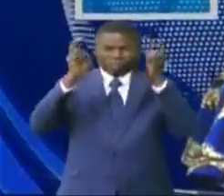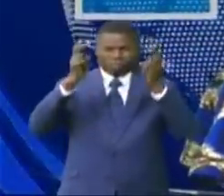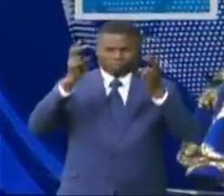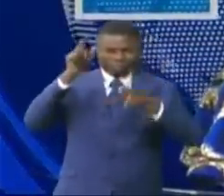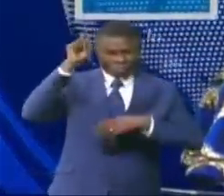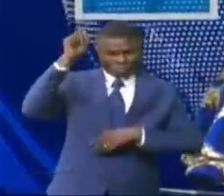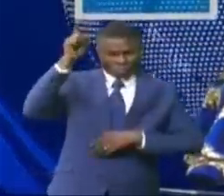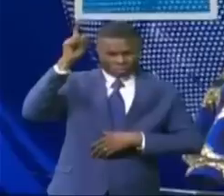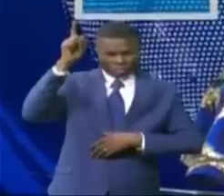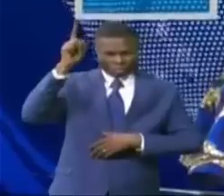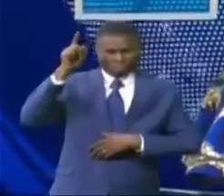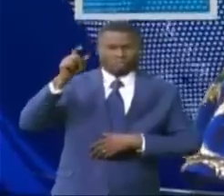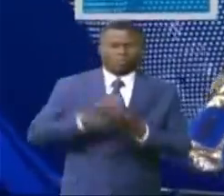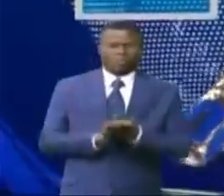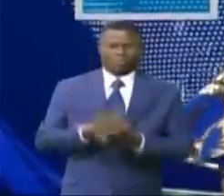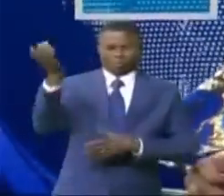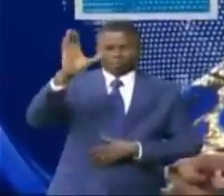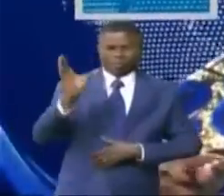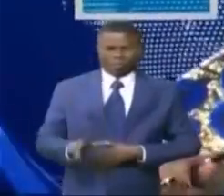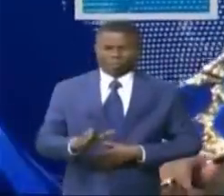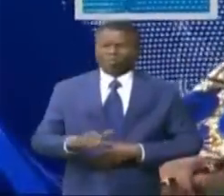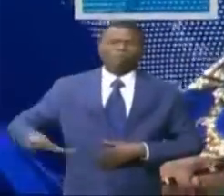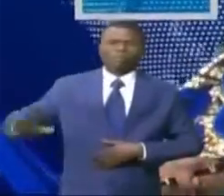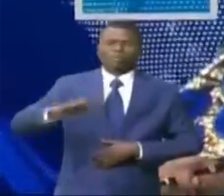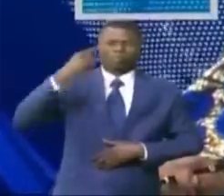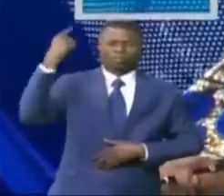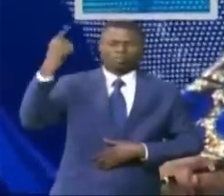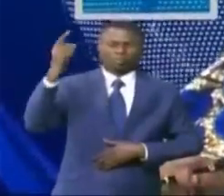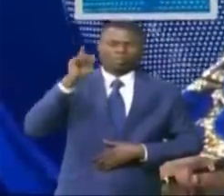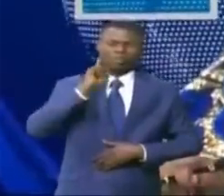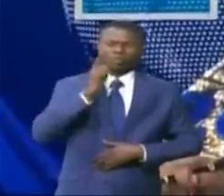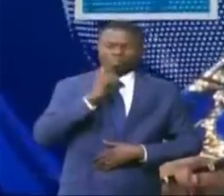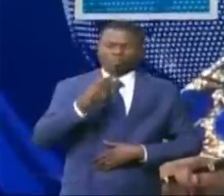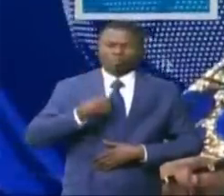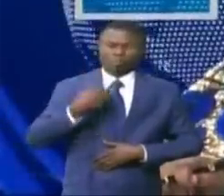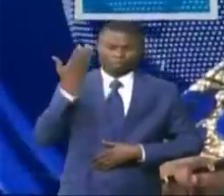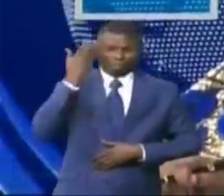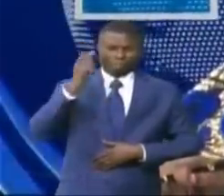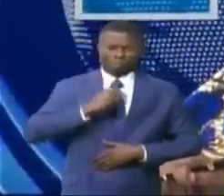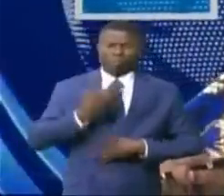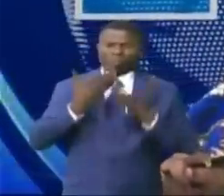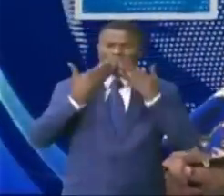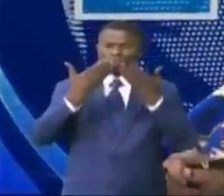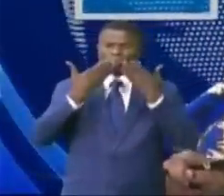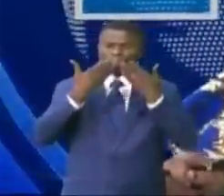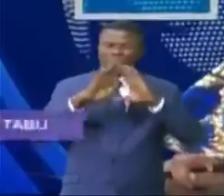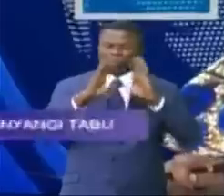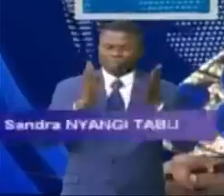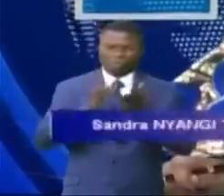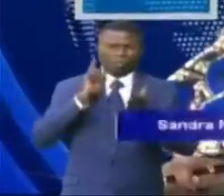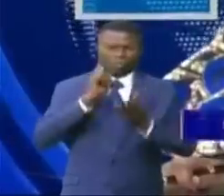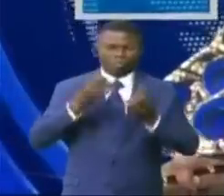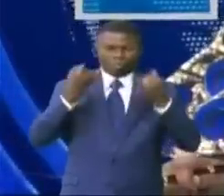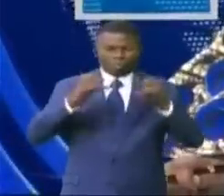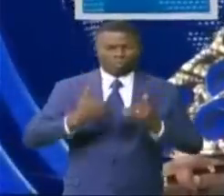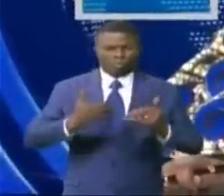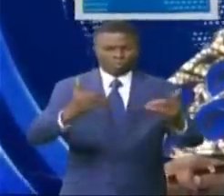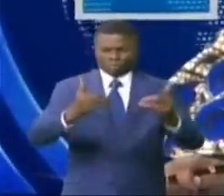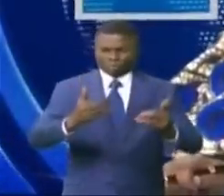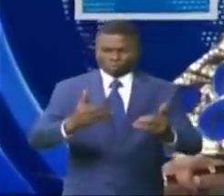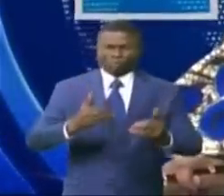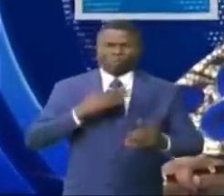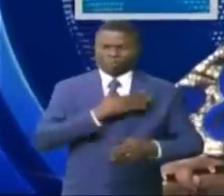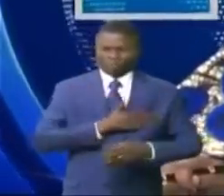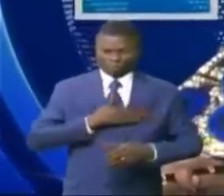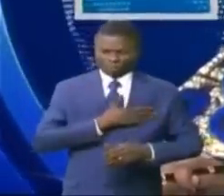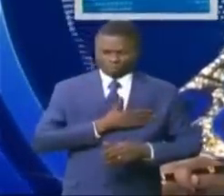côtière de Mwanda, dans le Congo central et partout ailleurs sur satellite. Vous êtes sur la RTNC, l'actualité continue sur nos antennes. Retrouvez tout à l'heure